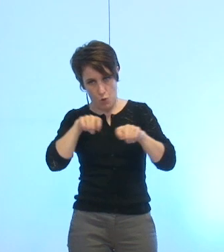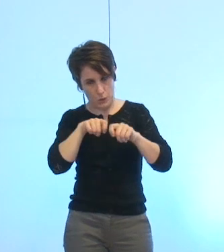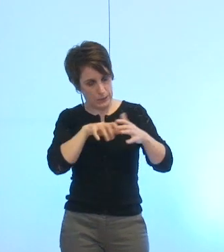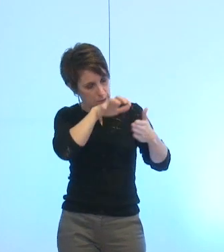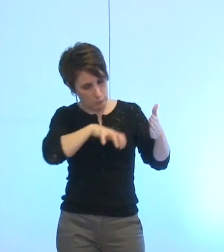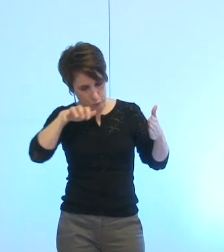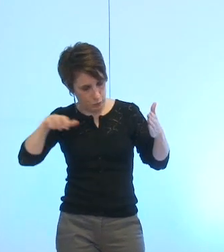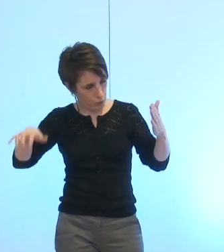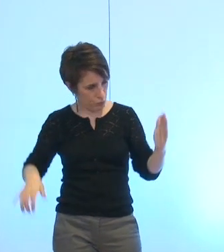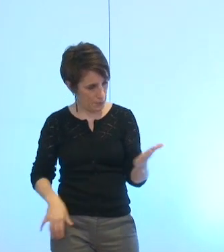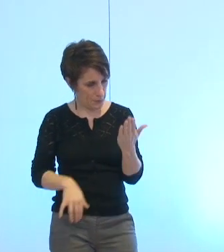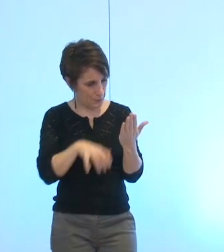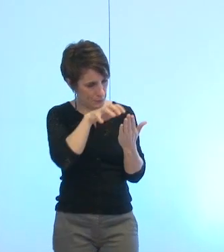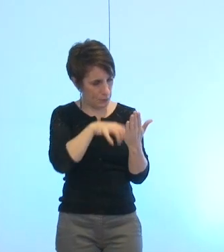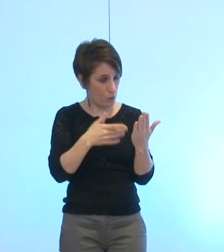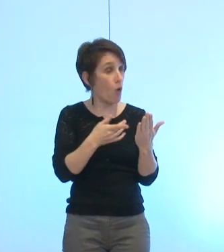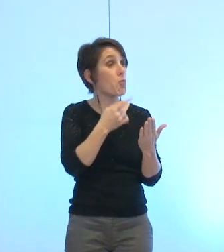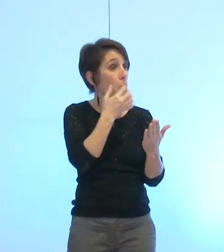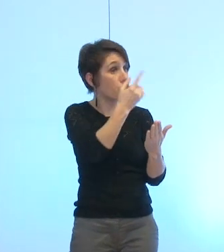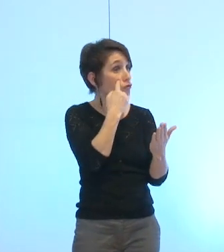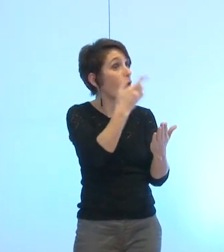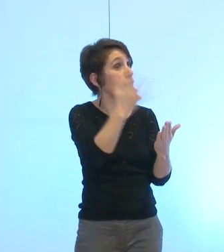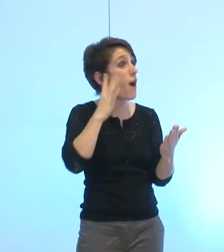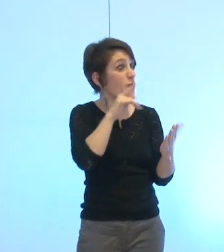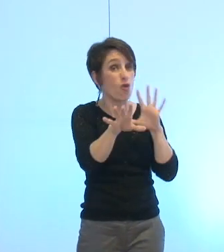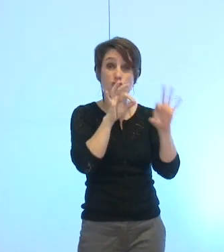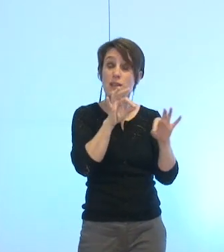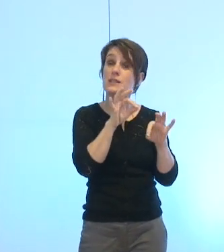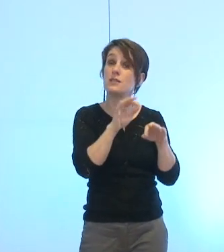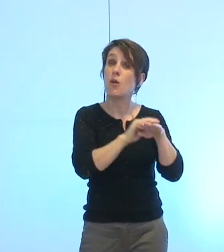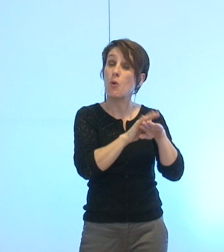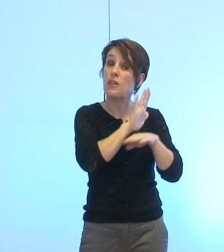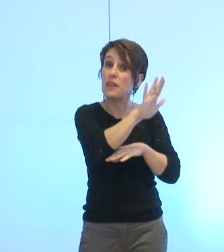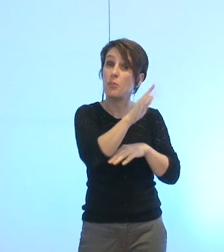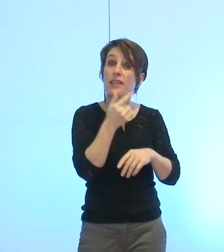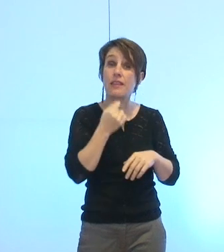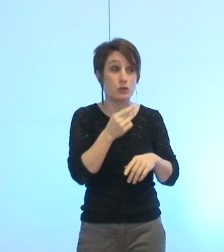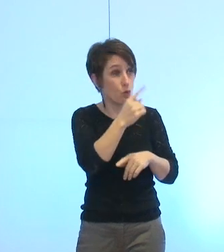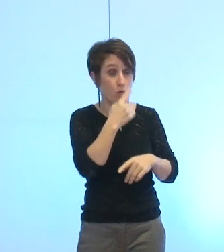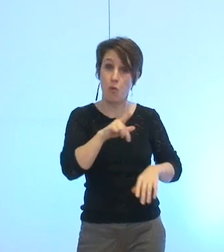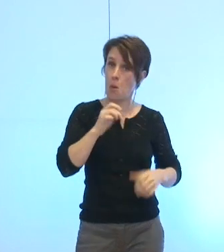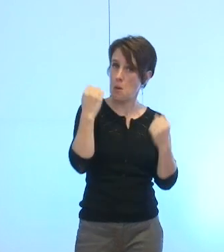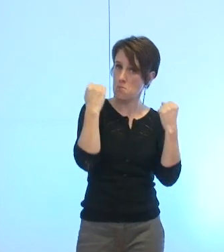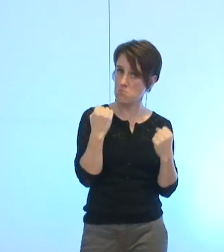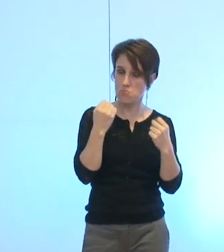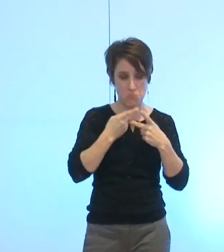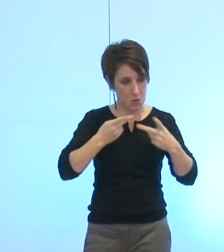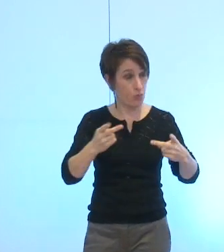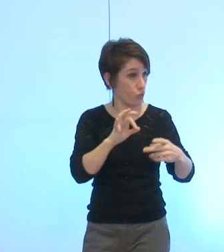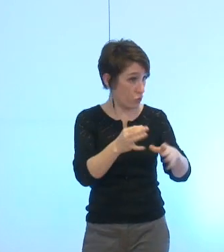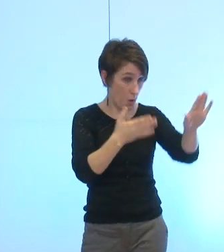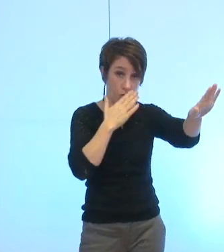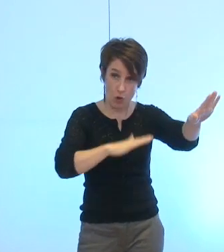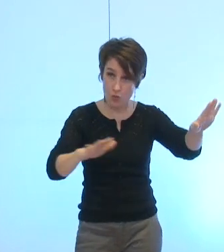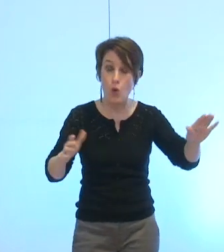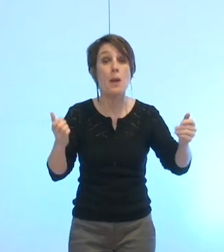finalement c'est tant mieux hein et les constats qui qui est important c'est que nous partagions ensemble c'est l'objectif de cette rétrospective financière